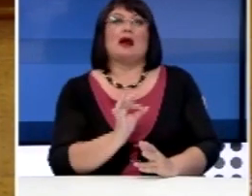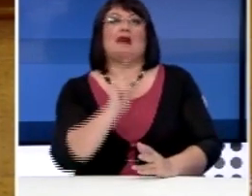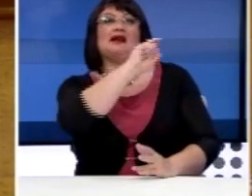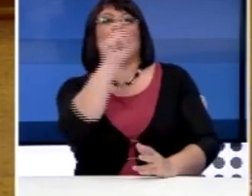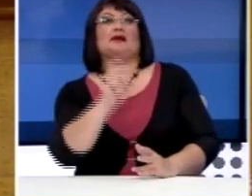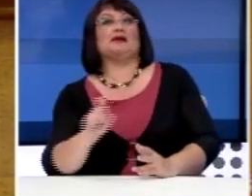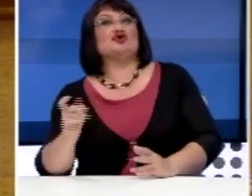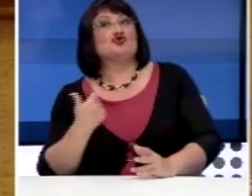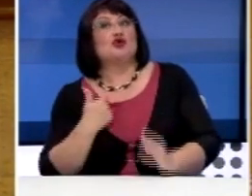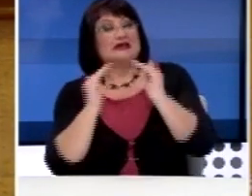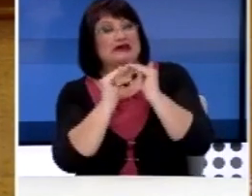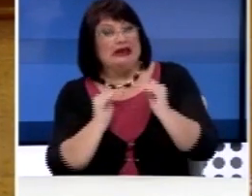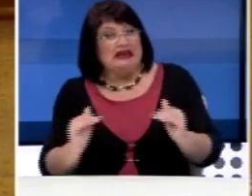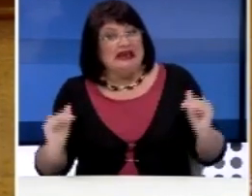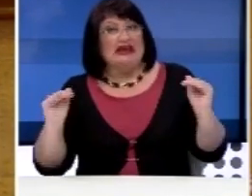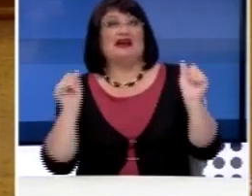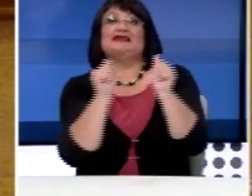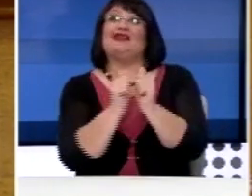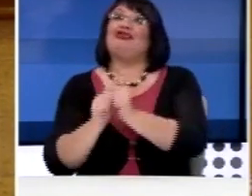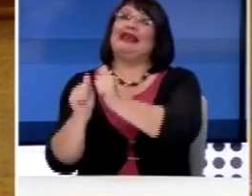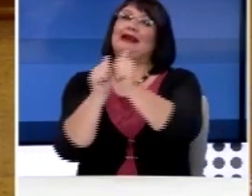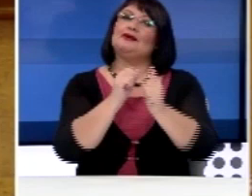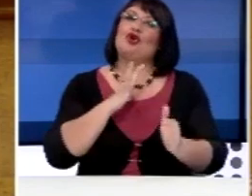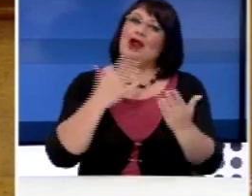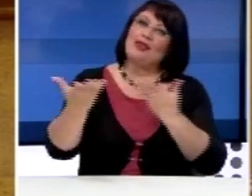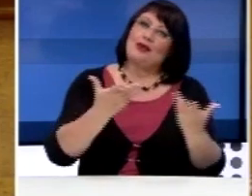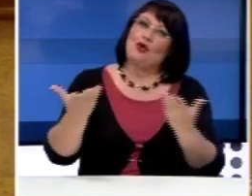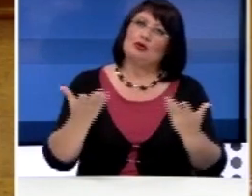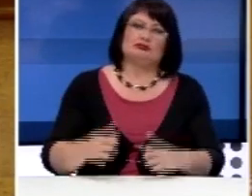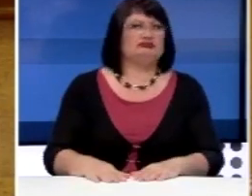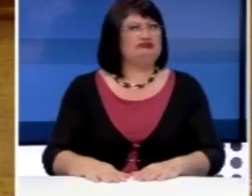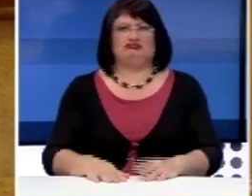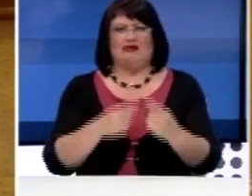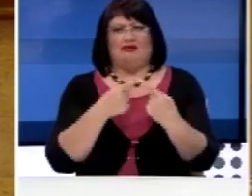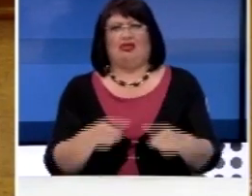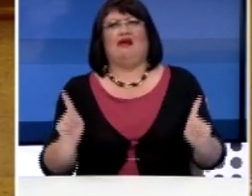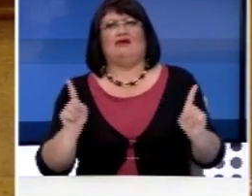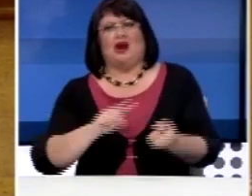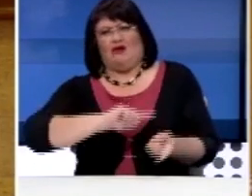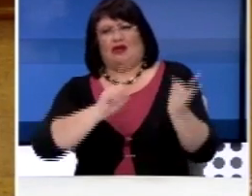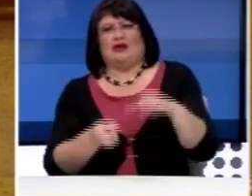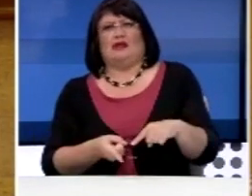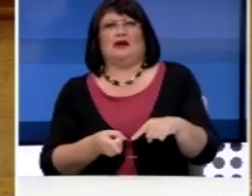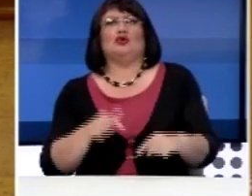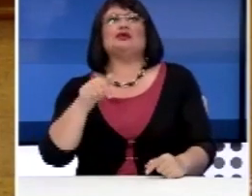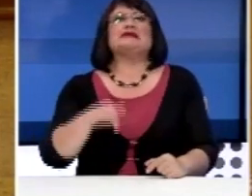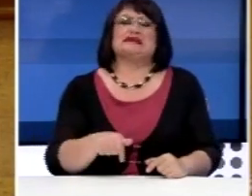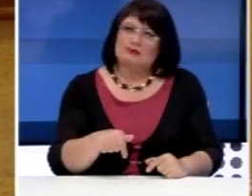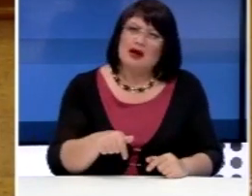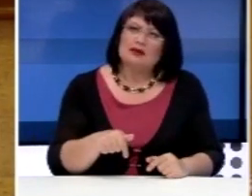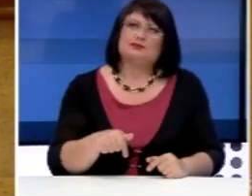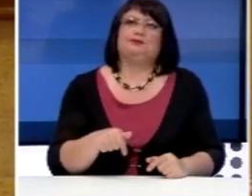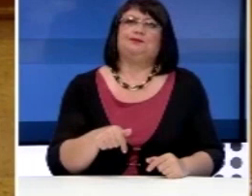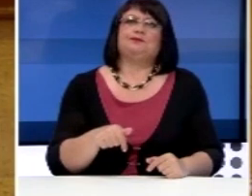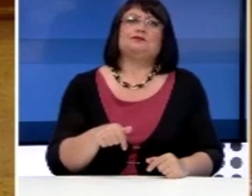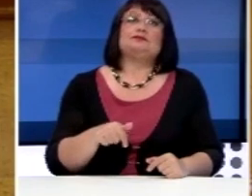ζωής, της ειρήνης, της φιλίας των λαών. Το αντίθετο. Σήμερα η θέση που μπορεί